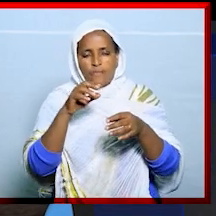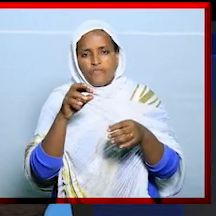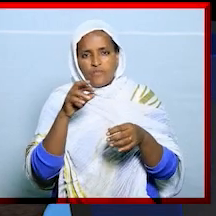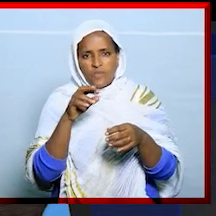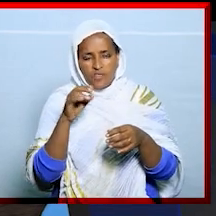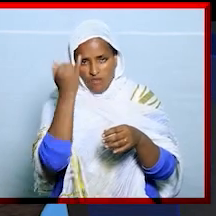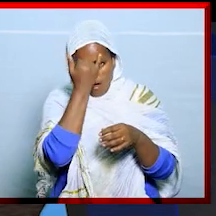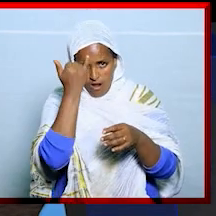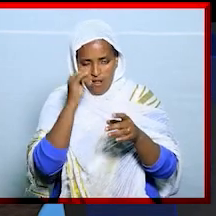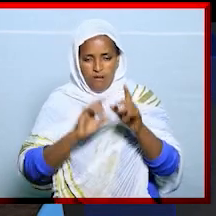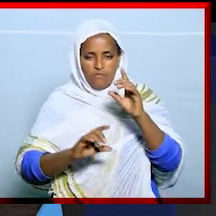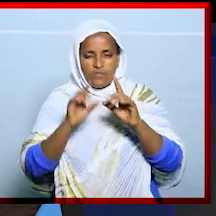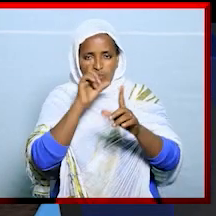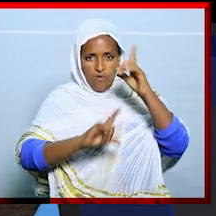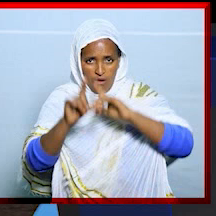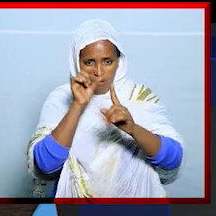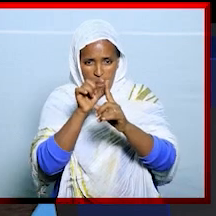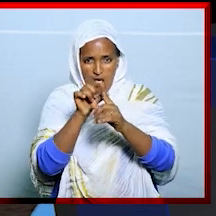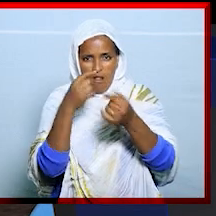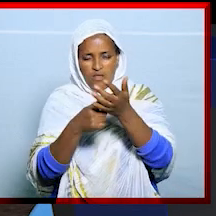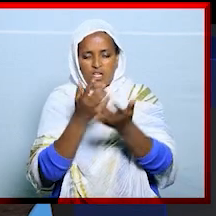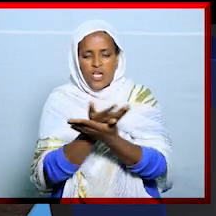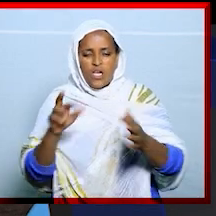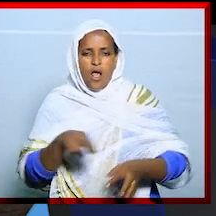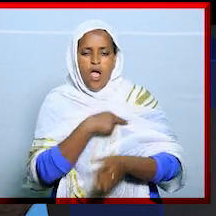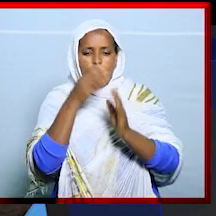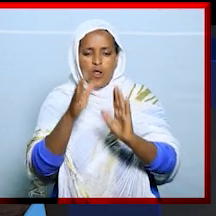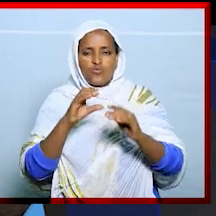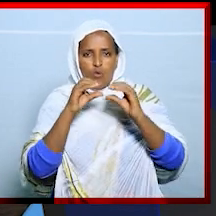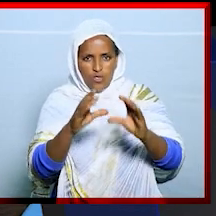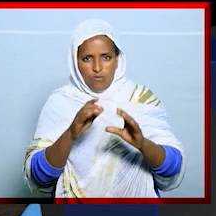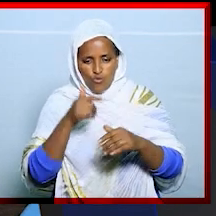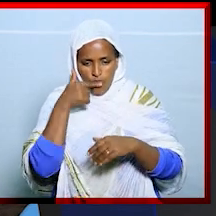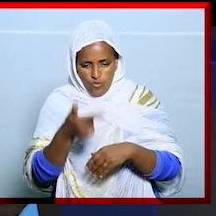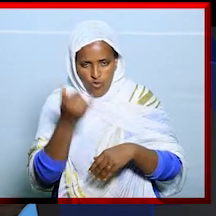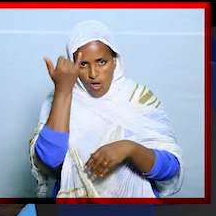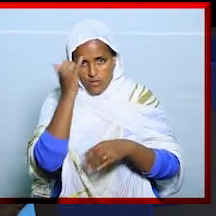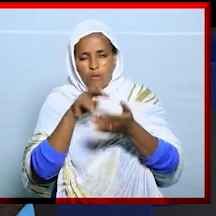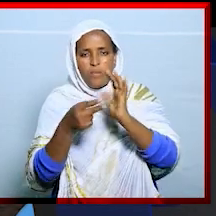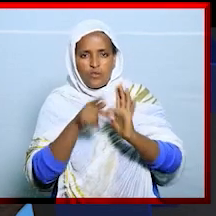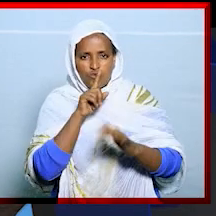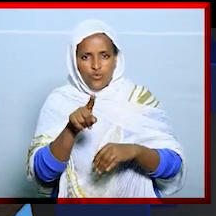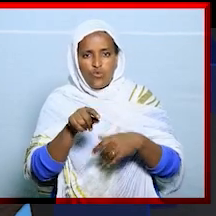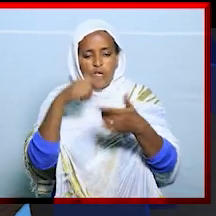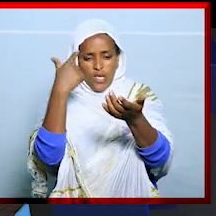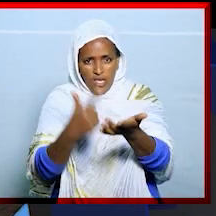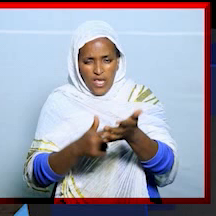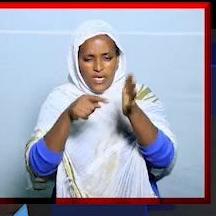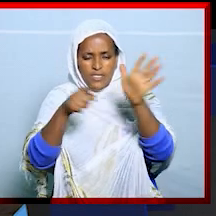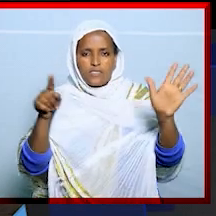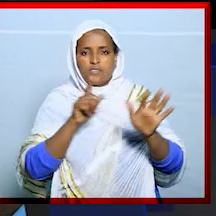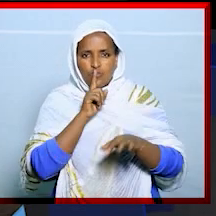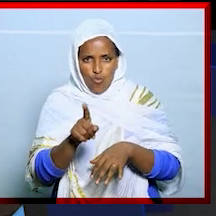በአብዛኛው ምዕራባዊ ቃል ነው፣ ላቲን ቃል ነው። ዶክትሪን ምስራቃዊ ቃል ነው፣ ነገር ሃይማኖታዊ አስተምሮ የምንለው ማለት ነው።